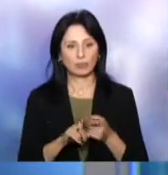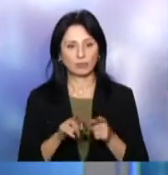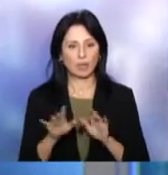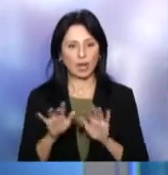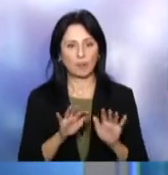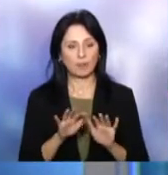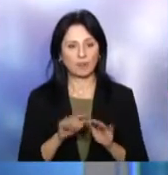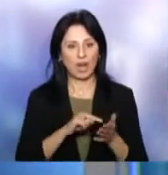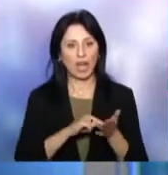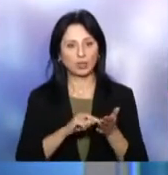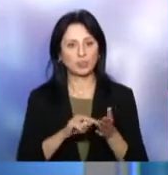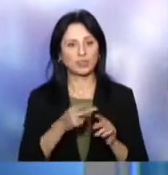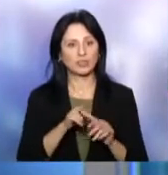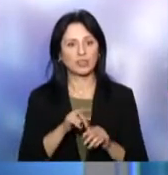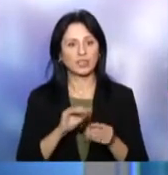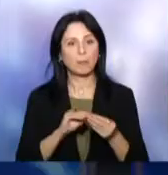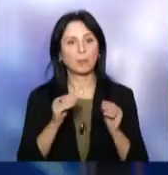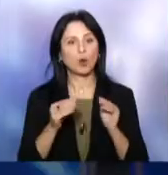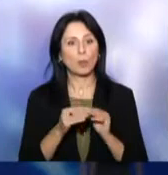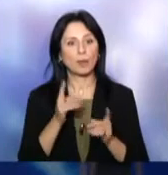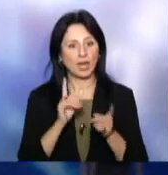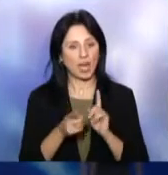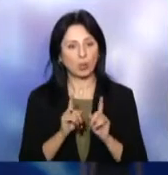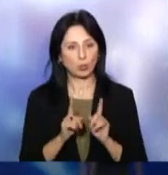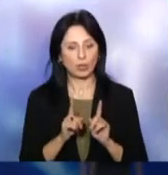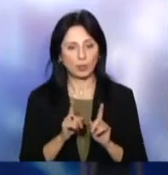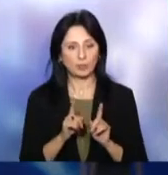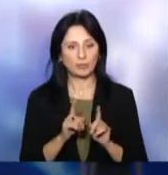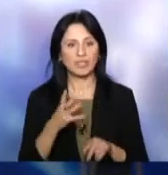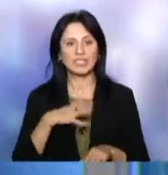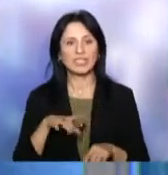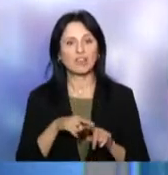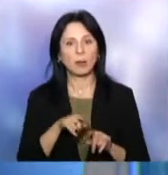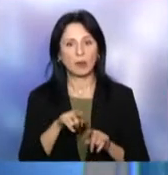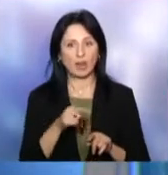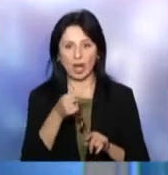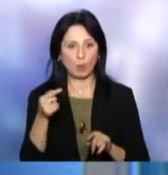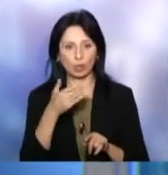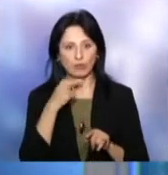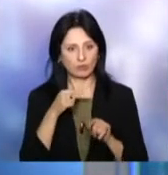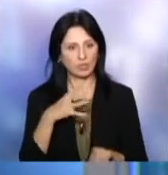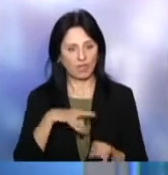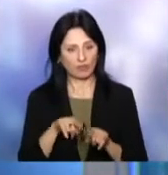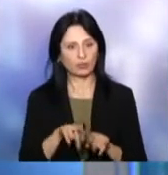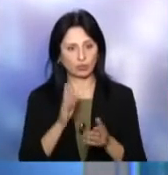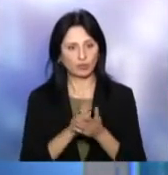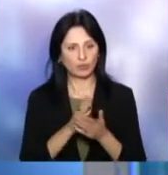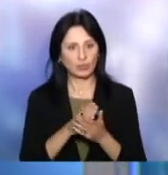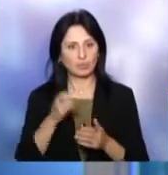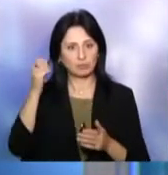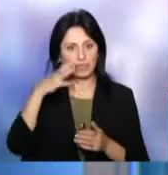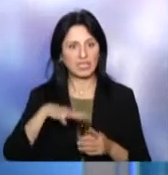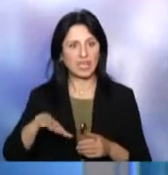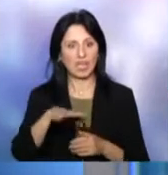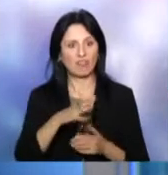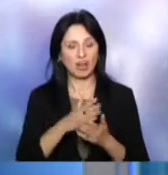კამპანია ხას უსვამს იმას, რომ ეს პრობლემა რეალურია. და საქართველო ამ მხრივ გამონაკლისი არ არის, მიუხედავად იმისა, რომ მზის ქვეყანა ვართ